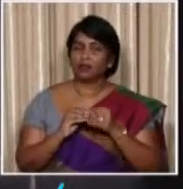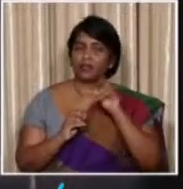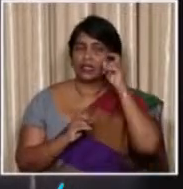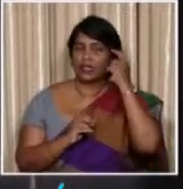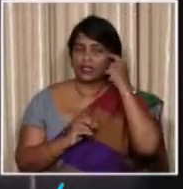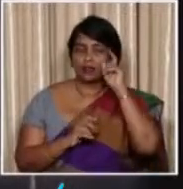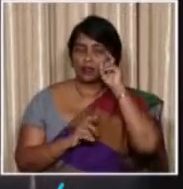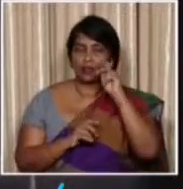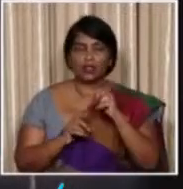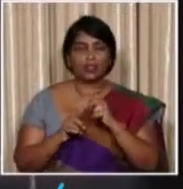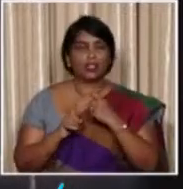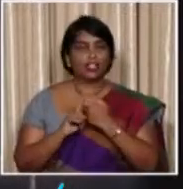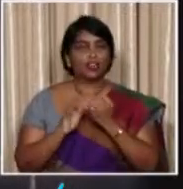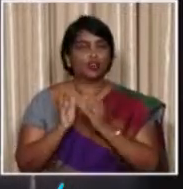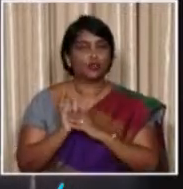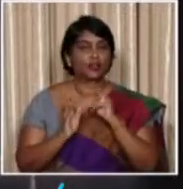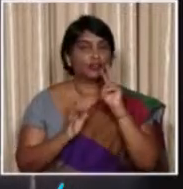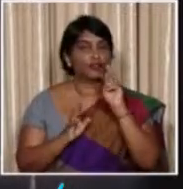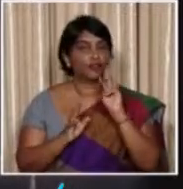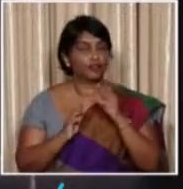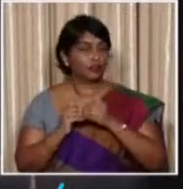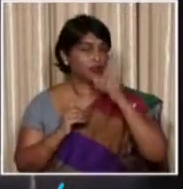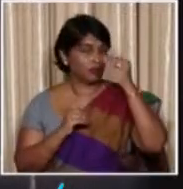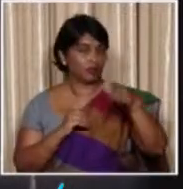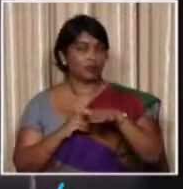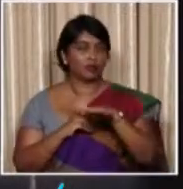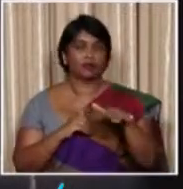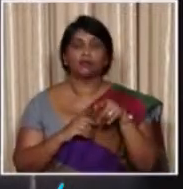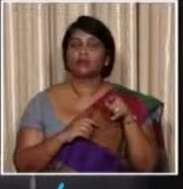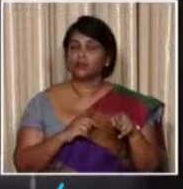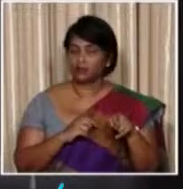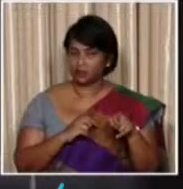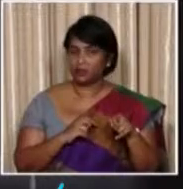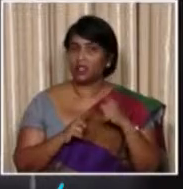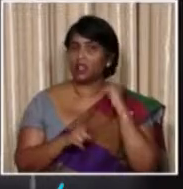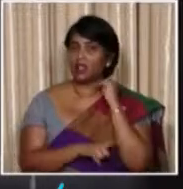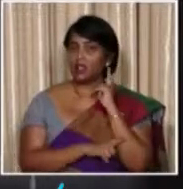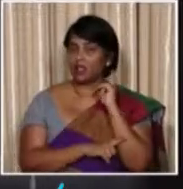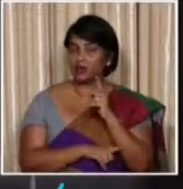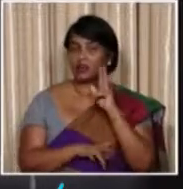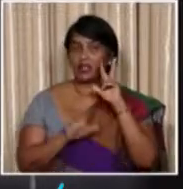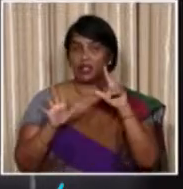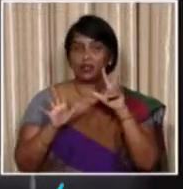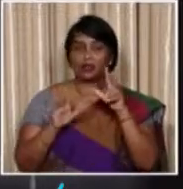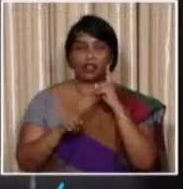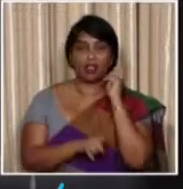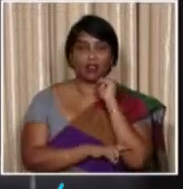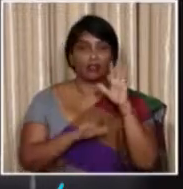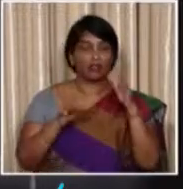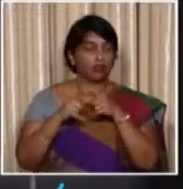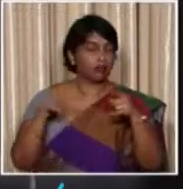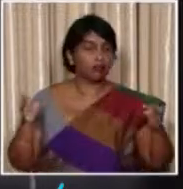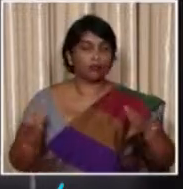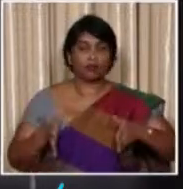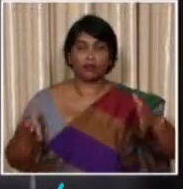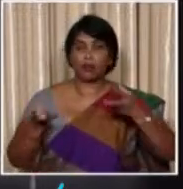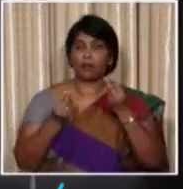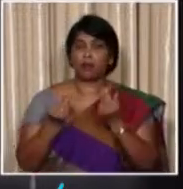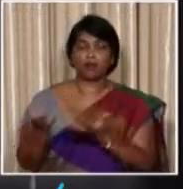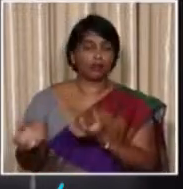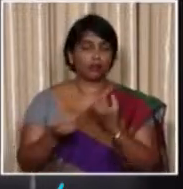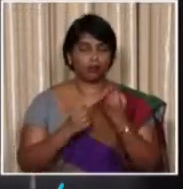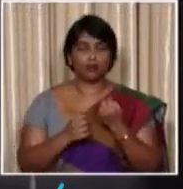balanna kilometer 23ක් diga pradeshayak adi 8 wedi kirima adi 10 agalak kapana kota kochchera visala paskandadda